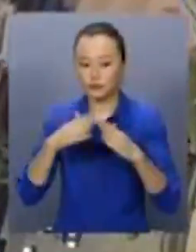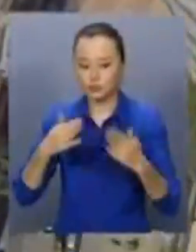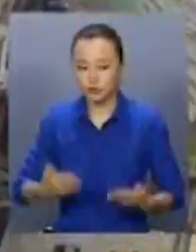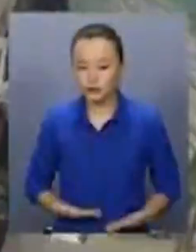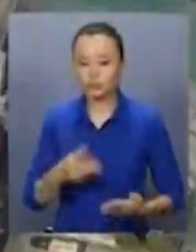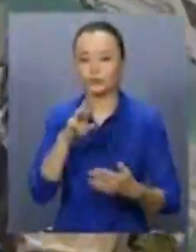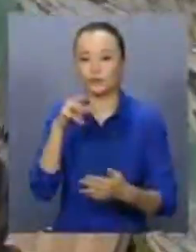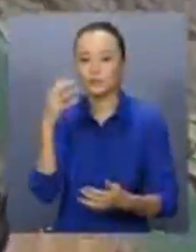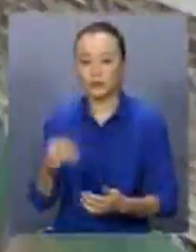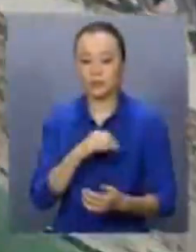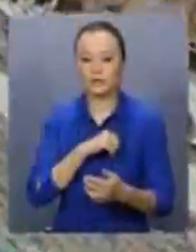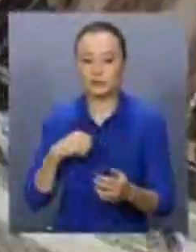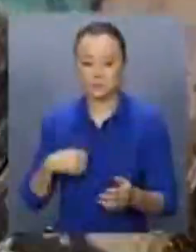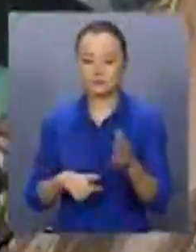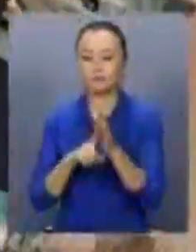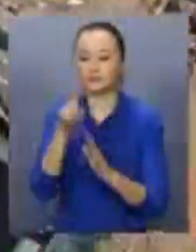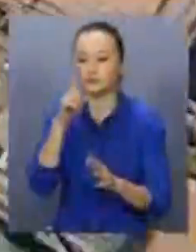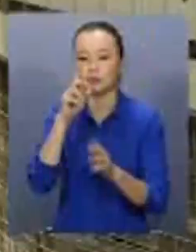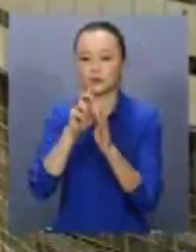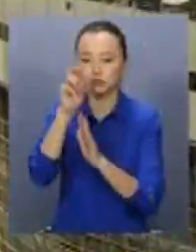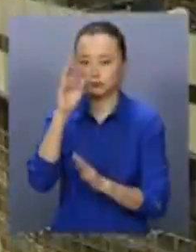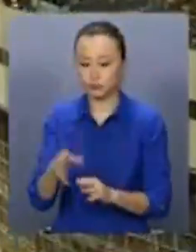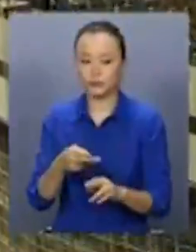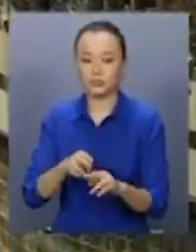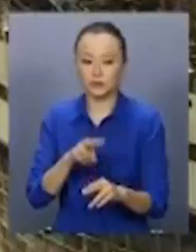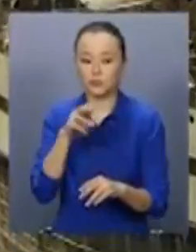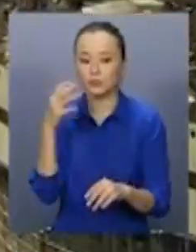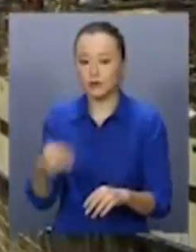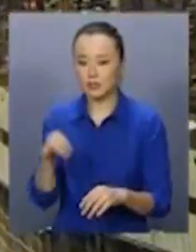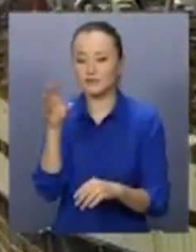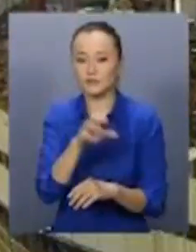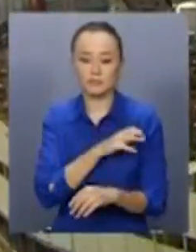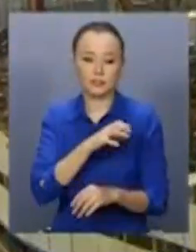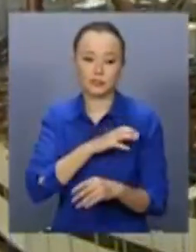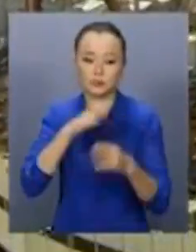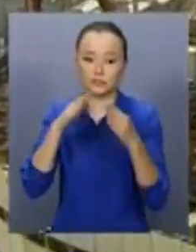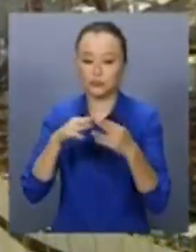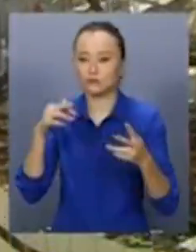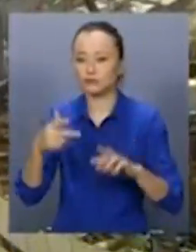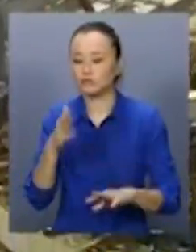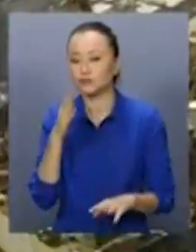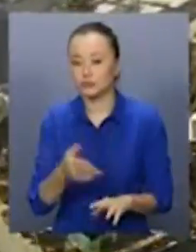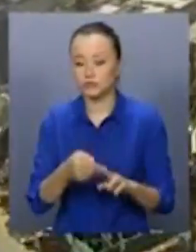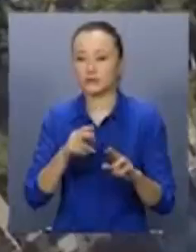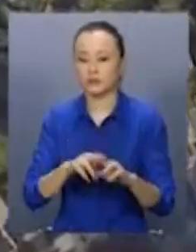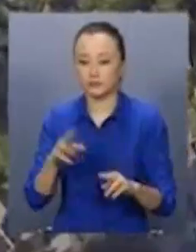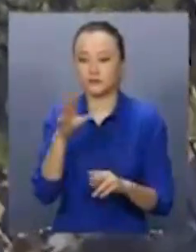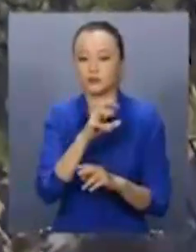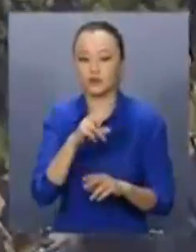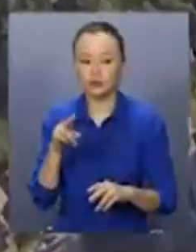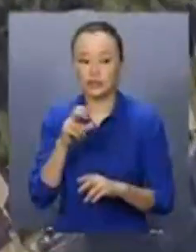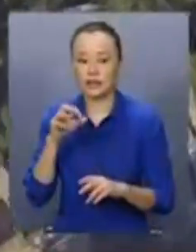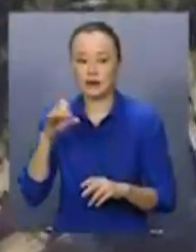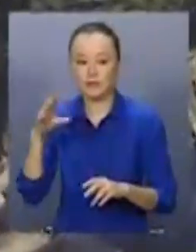Мумбайдағы ең биік ғимарат болары сөзсіз. Сондай-ақ, ол Мумбайдағы байлардың баспанасына айналмақ. Сонымен қоса, Джорджио